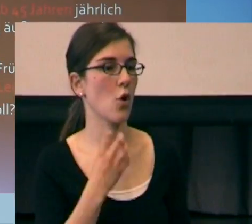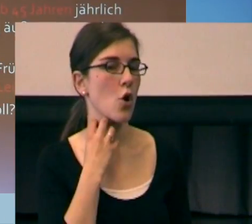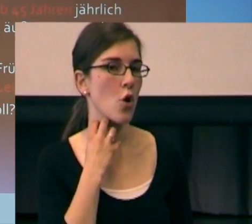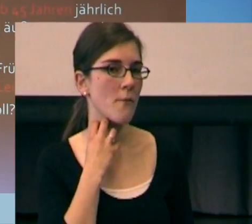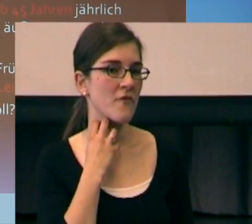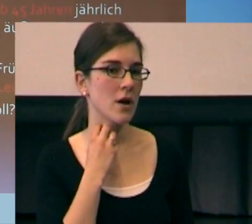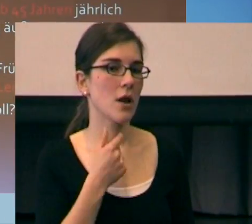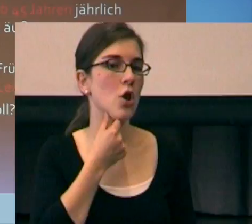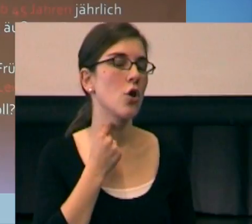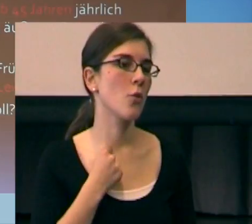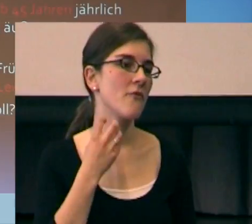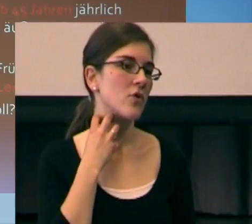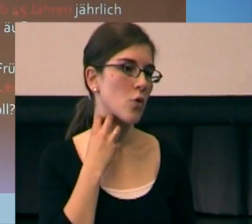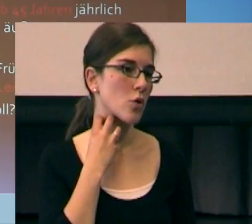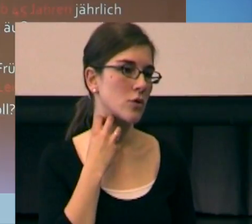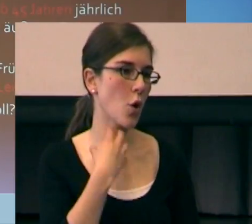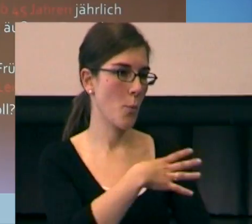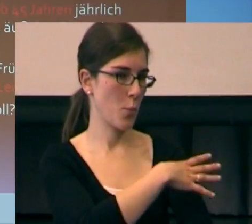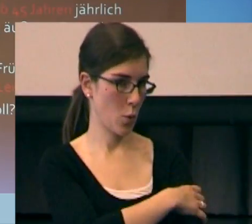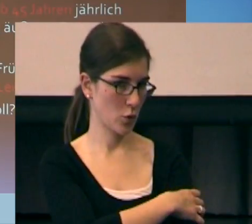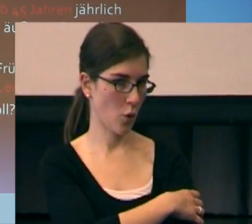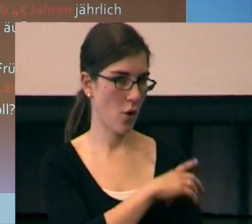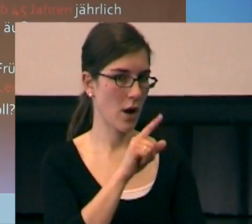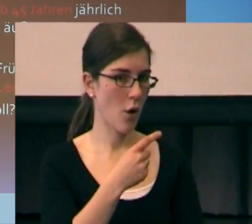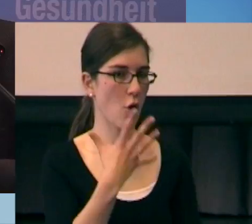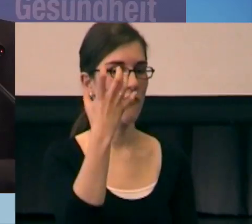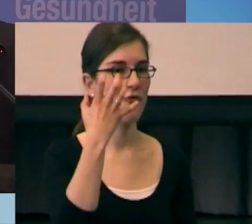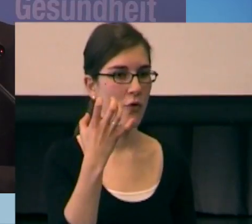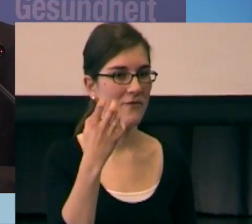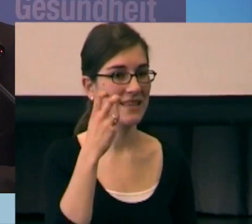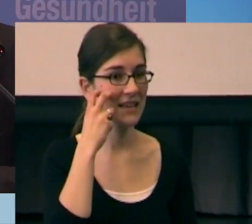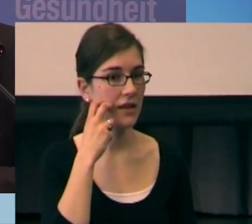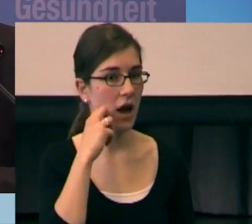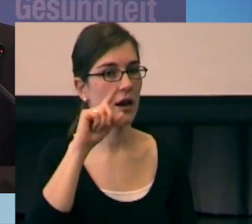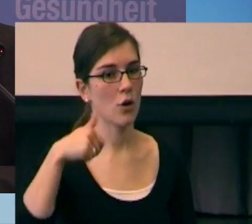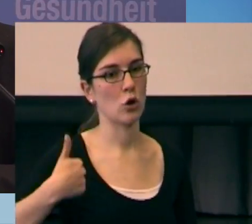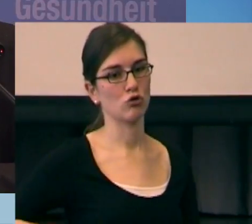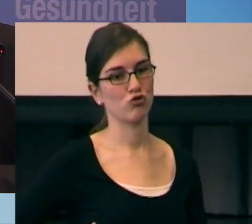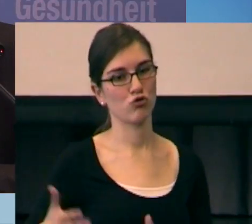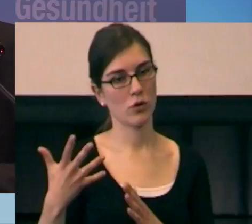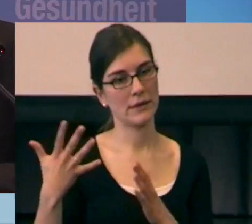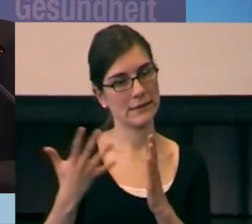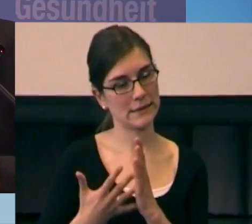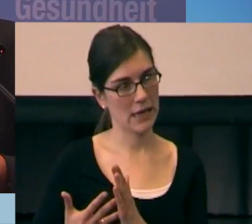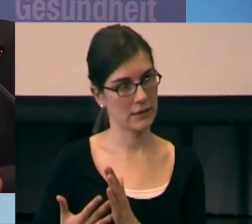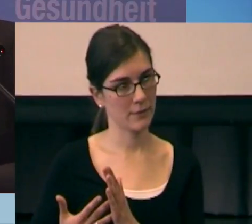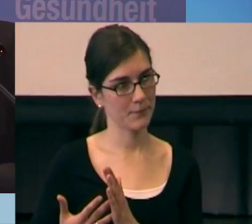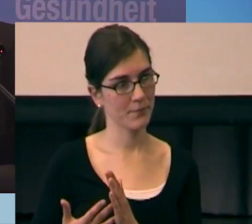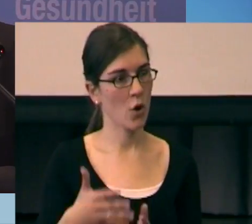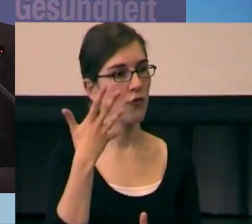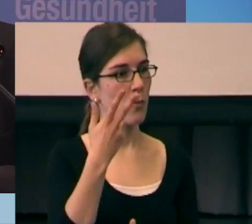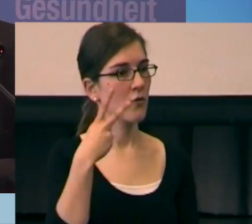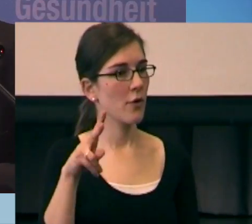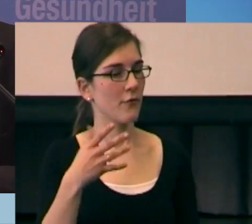und Blutdruck. Und bei 50-Jährigen und Älteren dann noch der Stuhltest. Und bei 55-Jährigen gibt es dann noch die